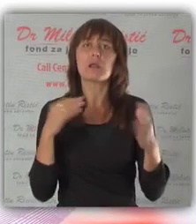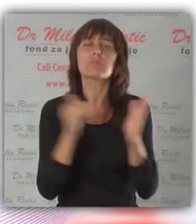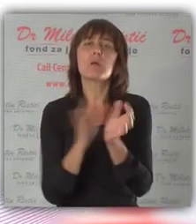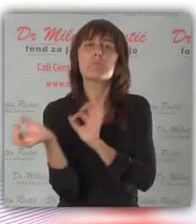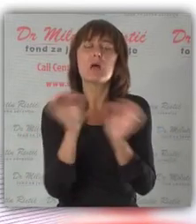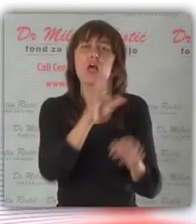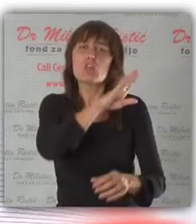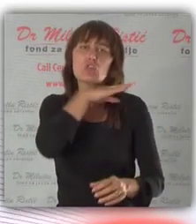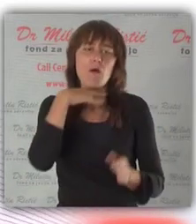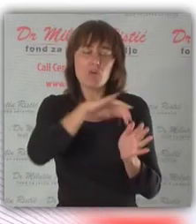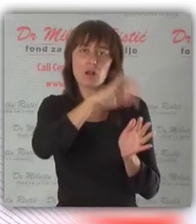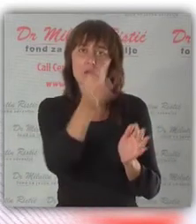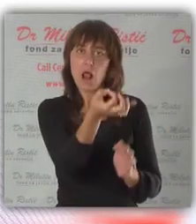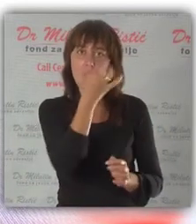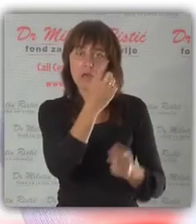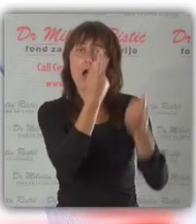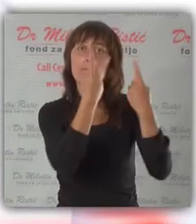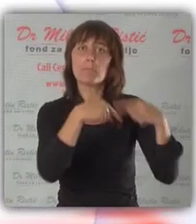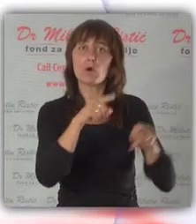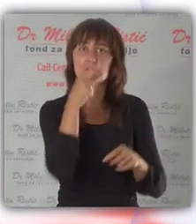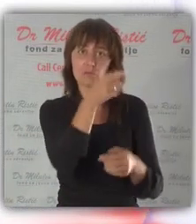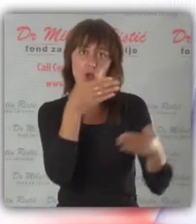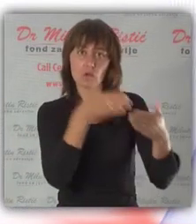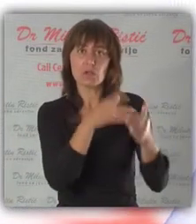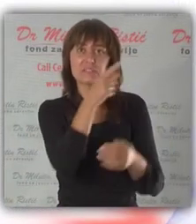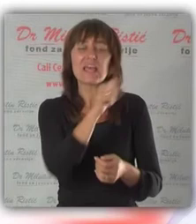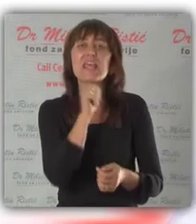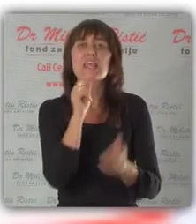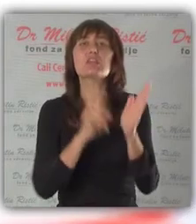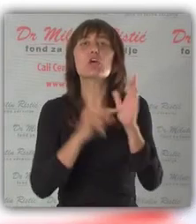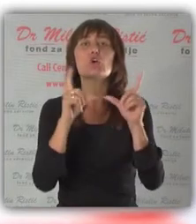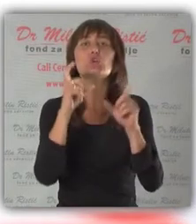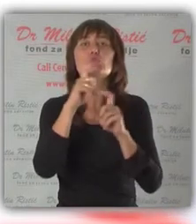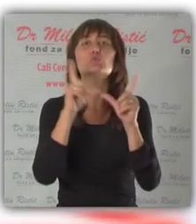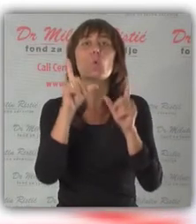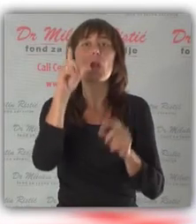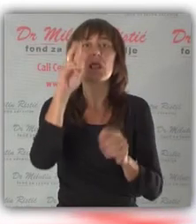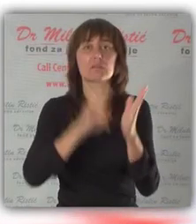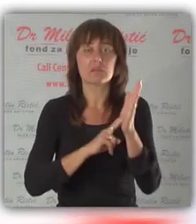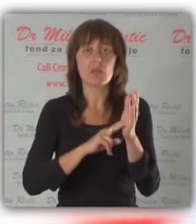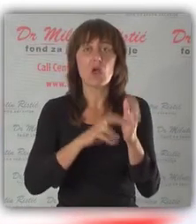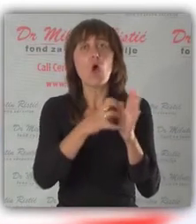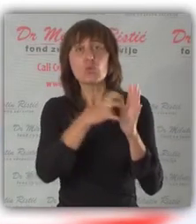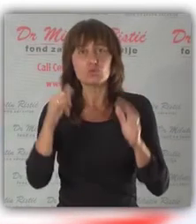odmoru, potrebno je da obezbedite dovoljnu količinu lekova, posebno se to odnosi na pacijente sa insulinom,